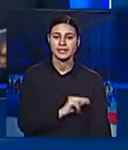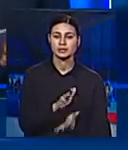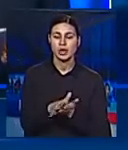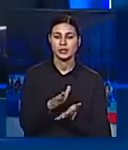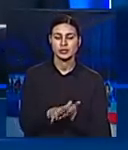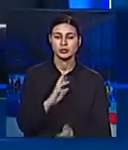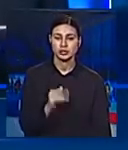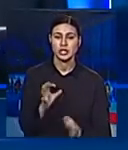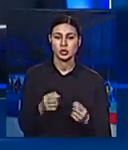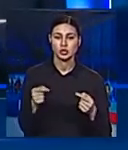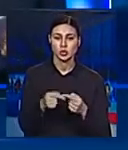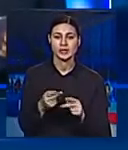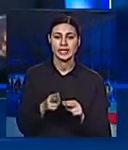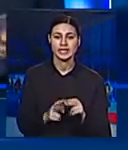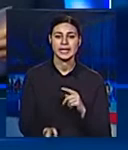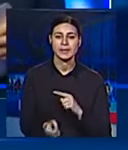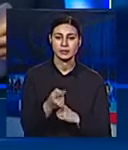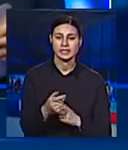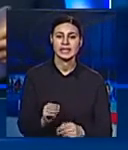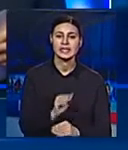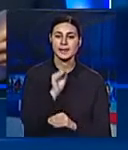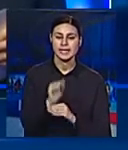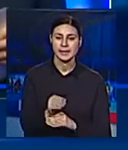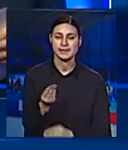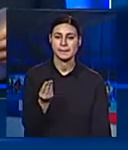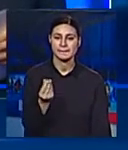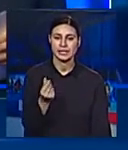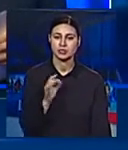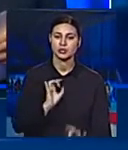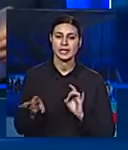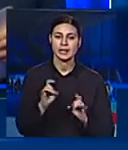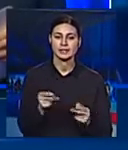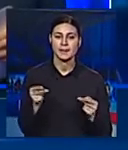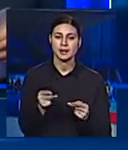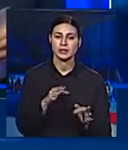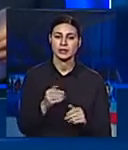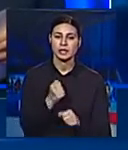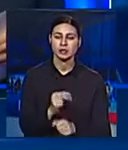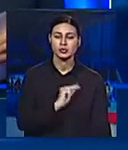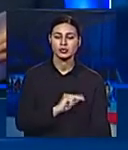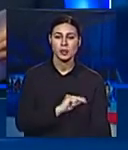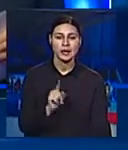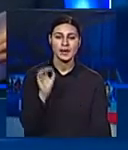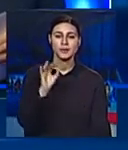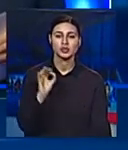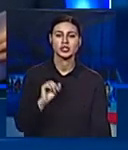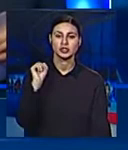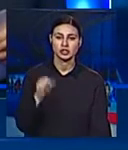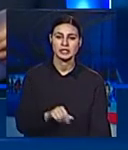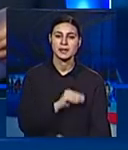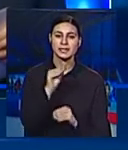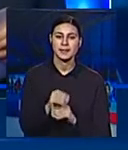და სწორედ აქედან გამომდინარე დამატებითი ფინანსური რეგლამენტაციის პარალელურად მიდის მუშაობა იმაზე, თუ რა პროცენტი შეიძლება